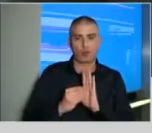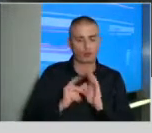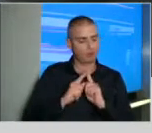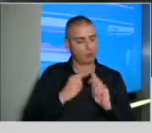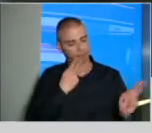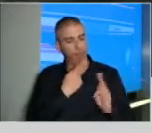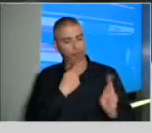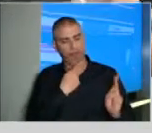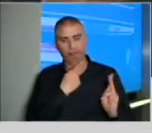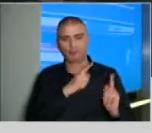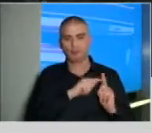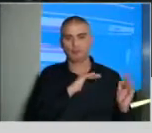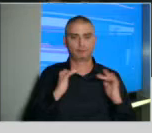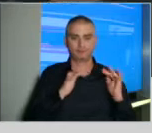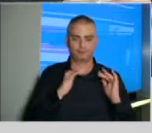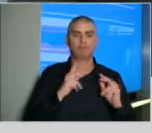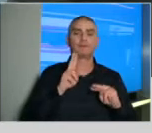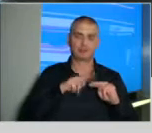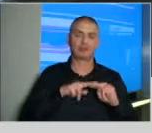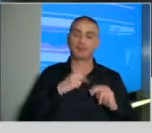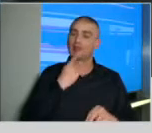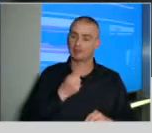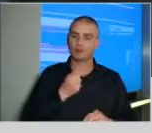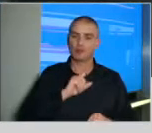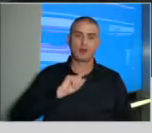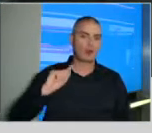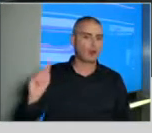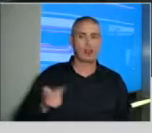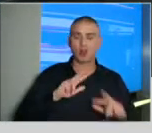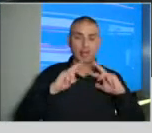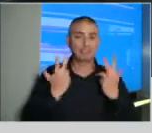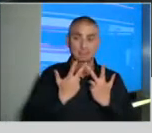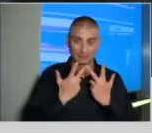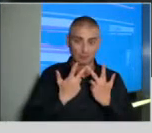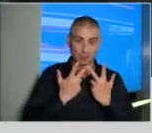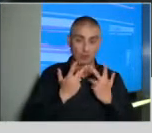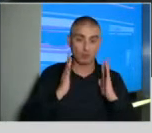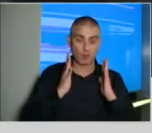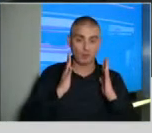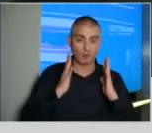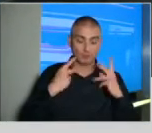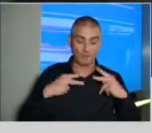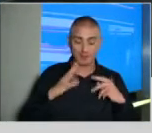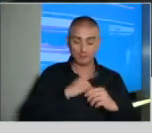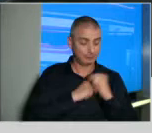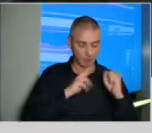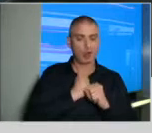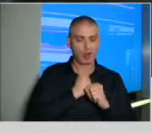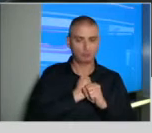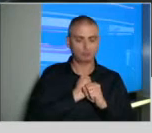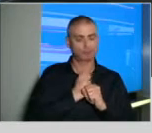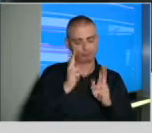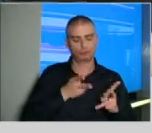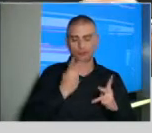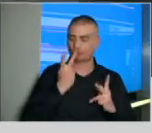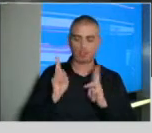את הדוקרב, הוא צריך מישהו מולו, ואז הוא יגיד לכל הציבור שנורא נורא פוחד ממה ששמאל יכול לעשות פה, יש